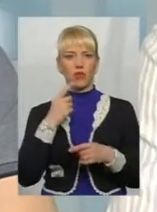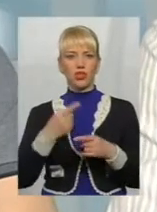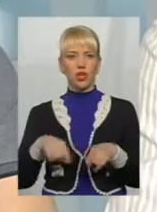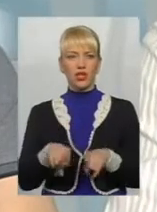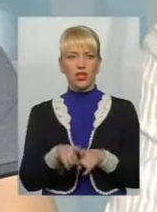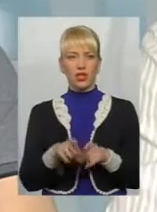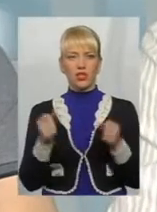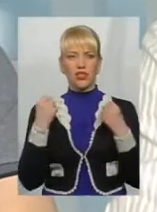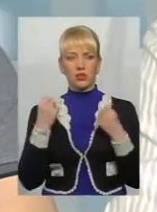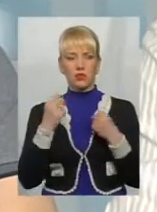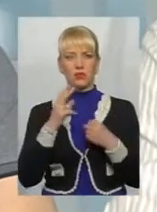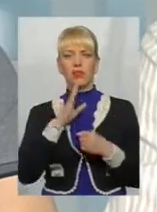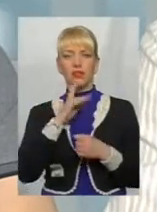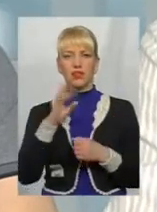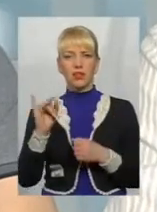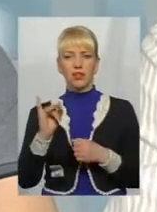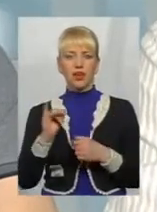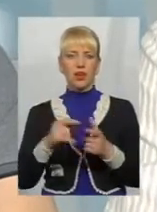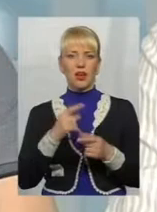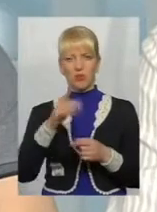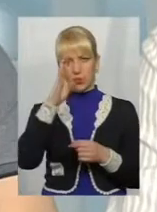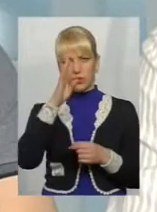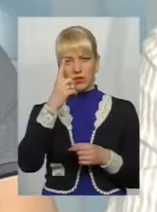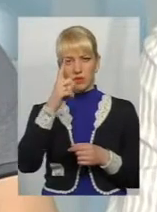такі спортсменки попадаються, або спортсмен попадається один з